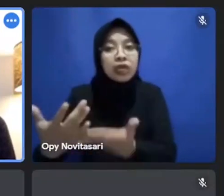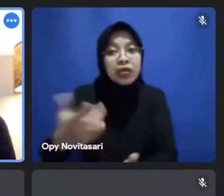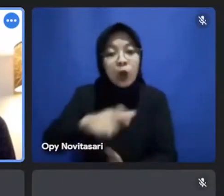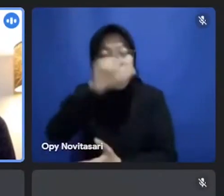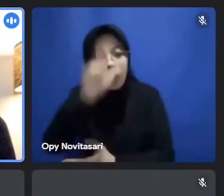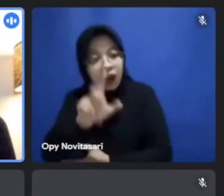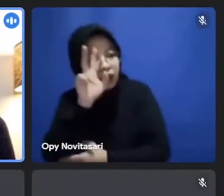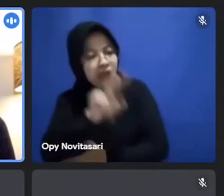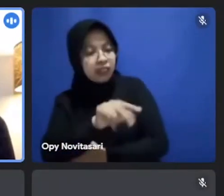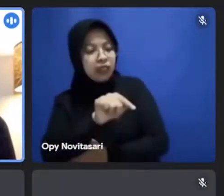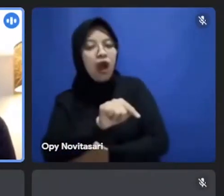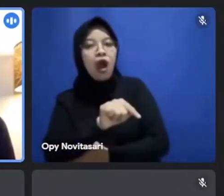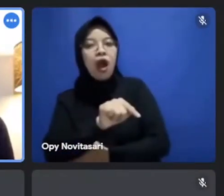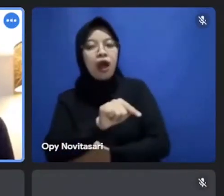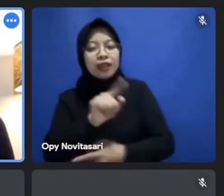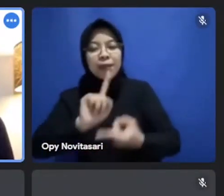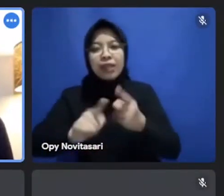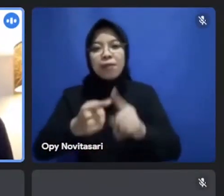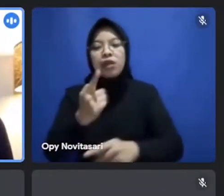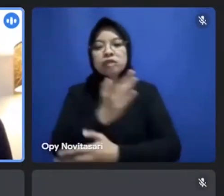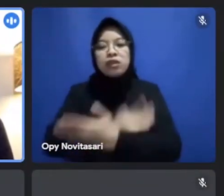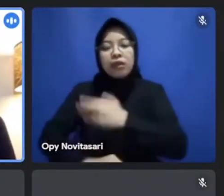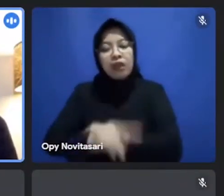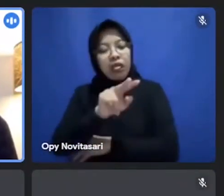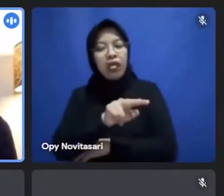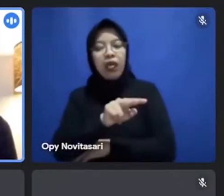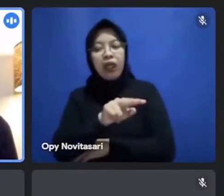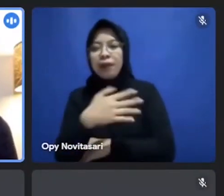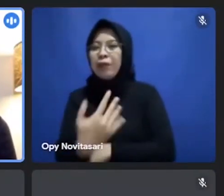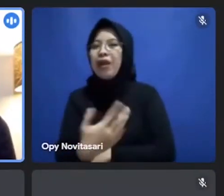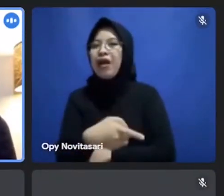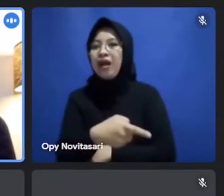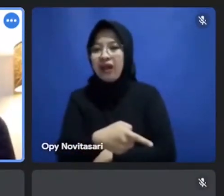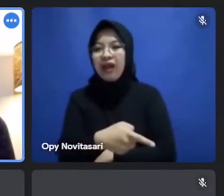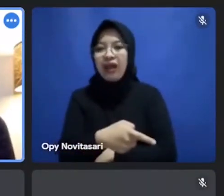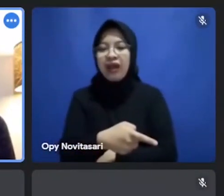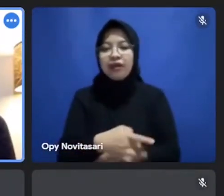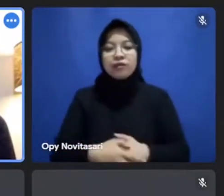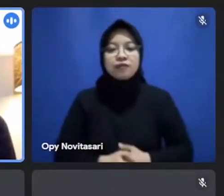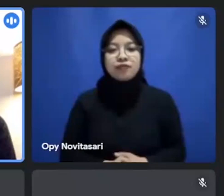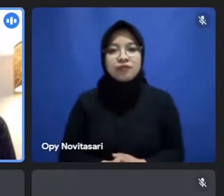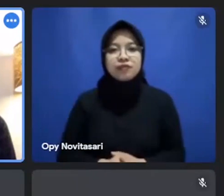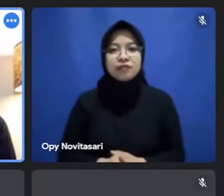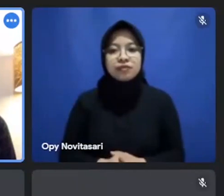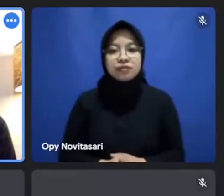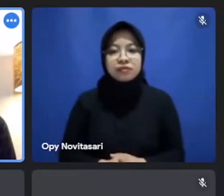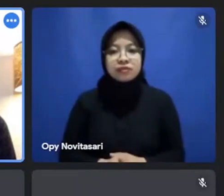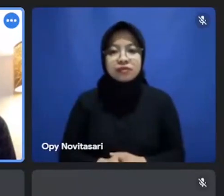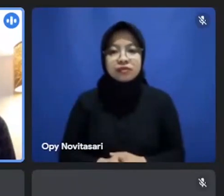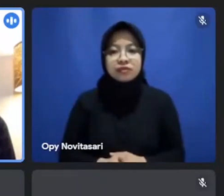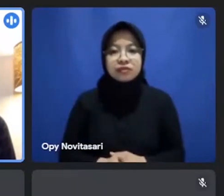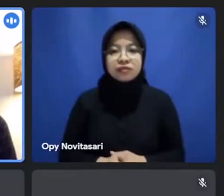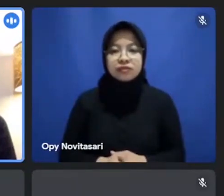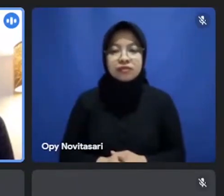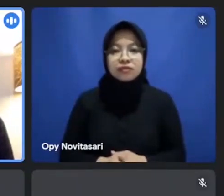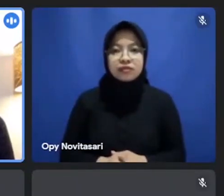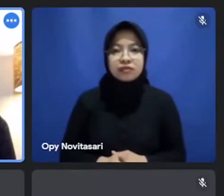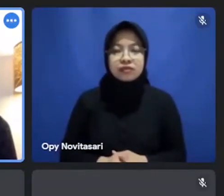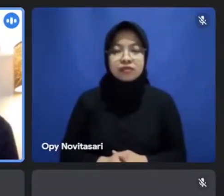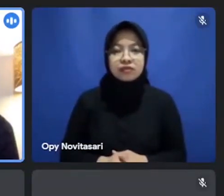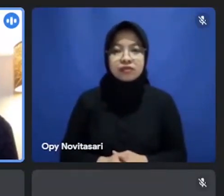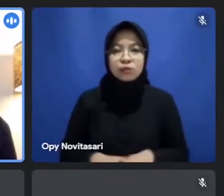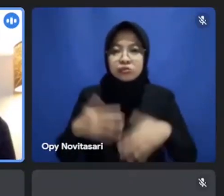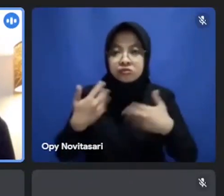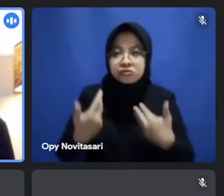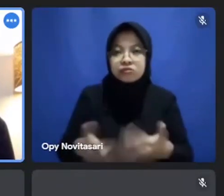ee teman-teman disabilitas teman-teman yang memiliki tubuh yang beragam ee akhirnya lanjut